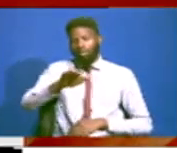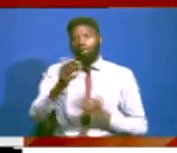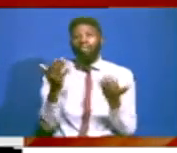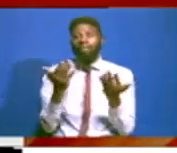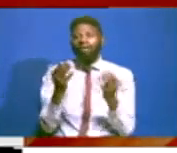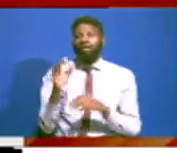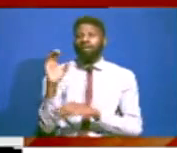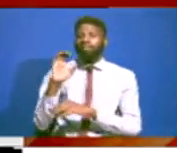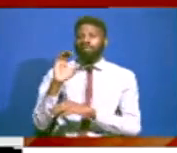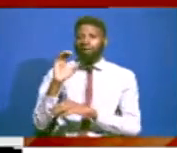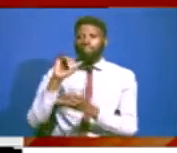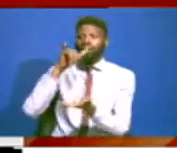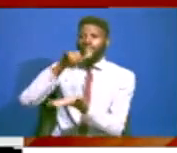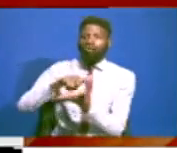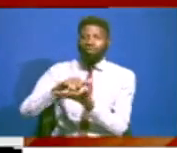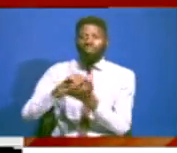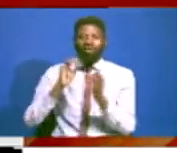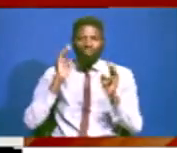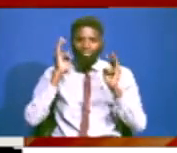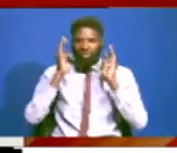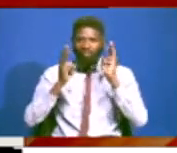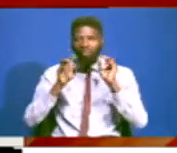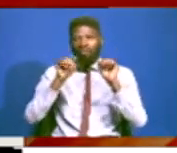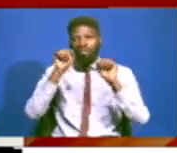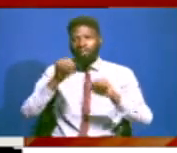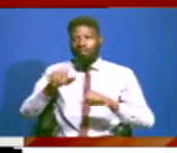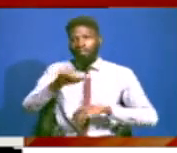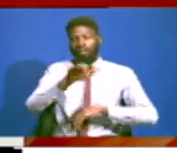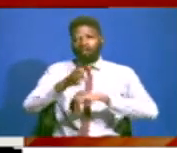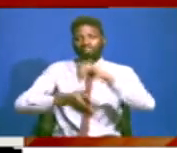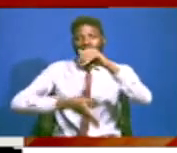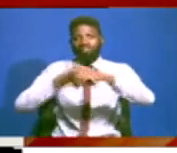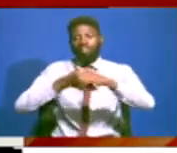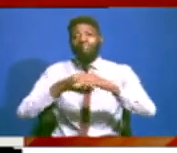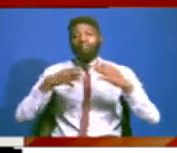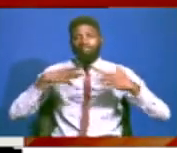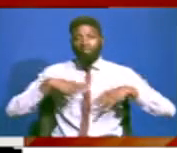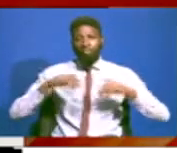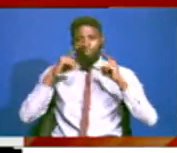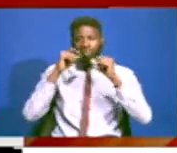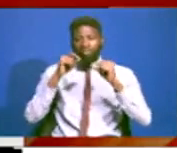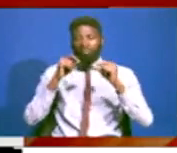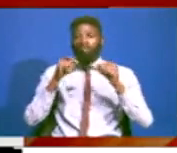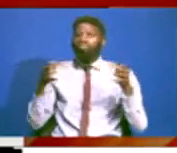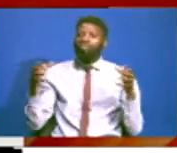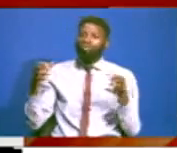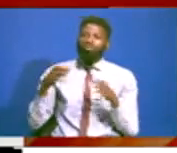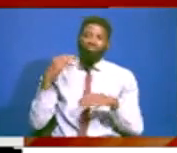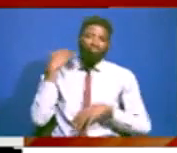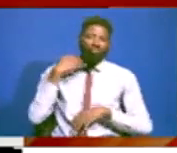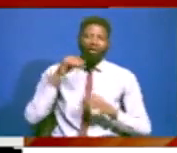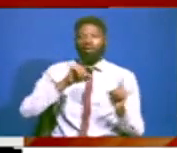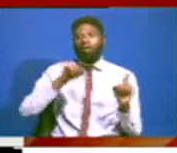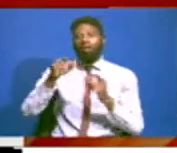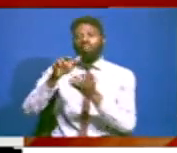zimeingiwa na wasiwasi wa kuhamishwa kutoka ardhi hiyo. Kwa mujibu wa wakazi hao, wahuni waliokodiwa walipelekwa kubomoa makazi yao siku